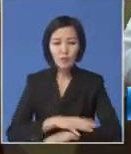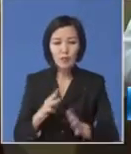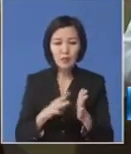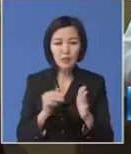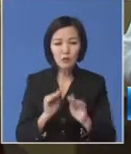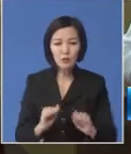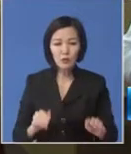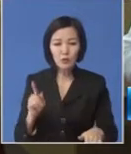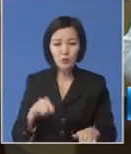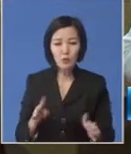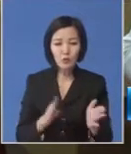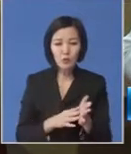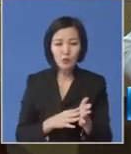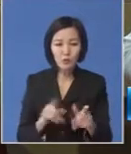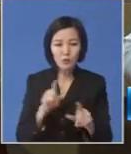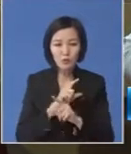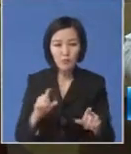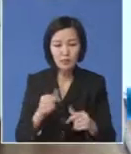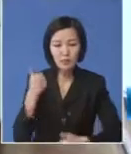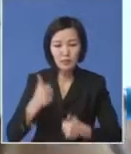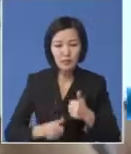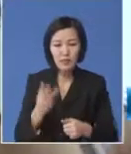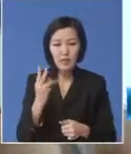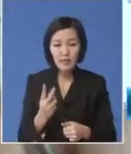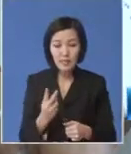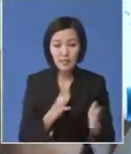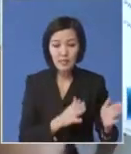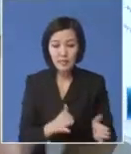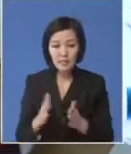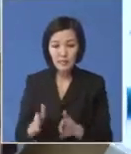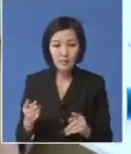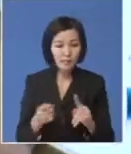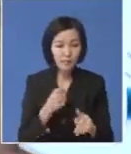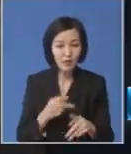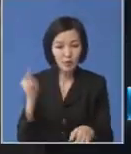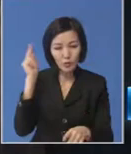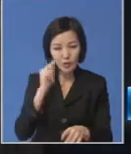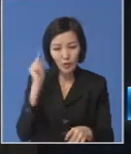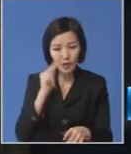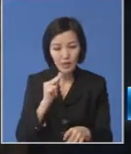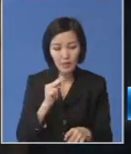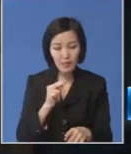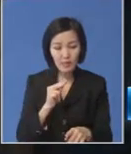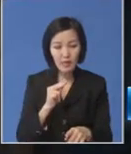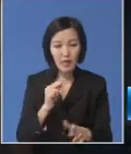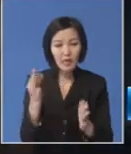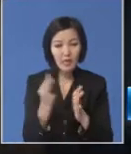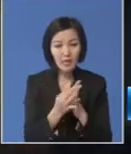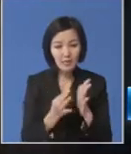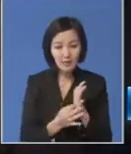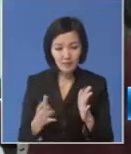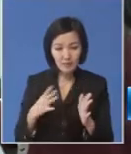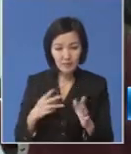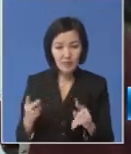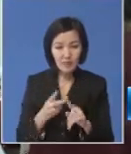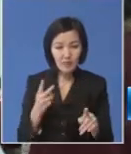нөмірі 9-шы орта мектепте өтіп жатқан білім сайысы 2 кезеңнен тұрады. Шәкірттер алдымен теориялық жақтан қарым қабілеттерін сынға салады. Содан